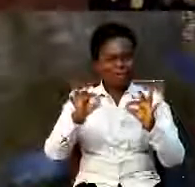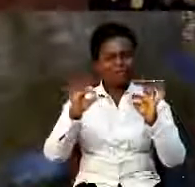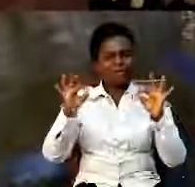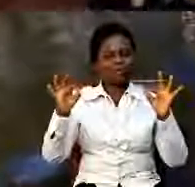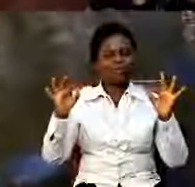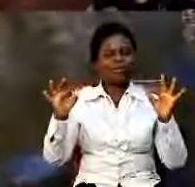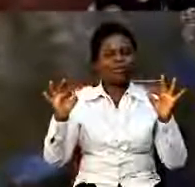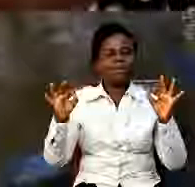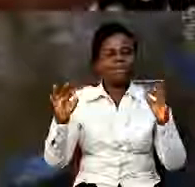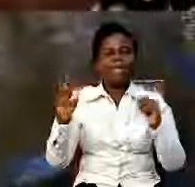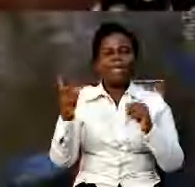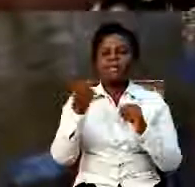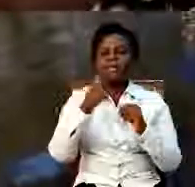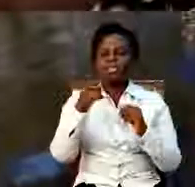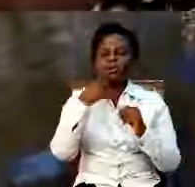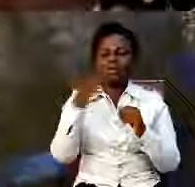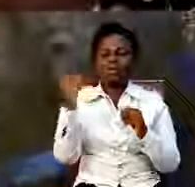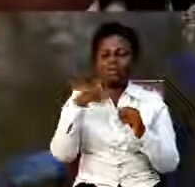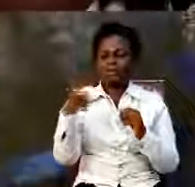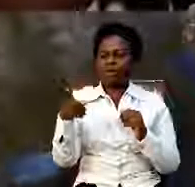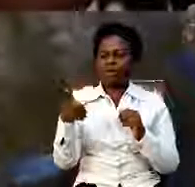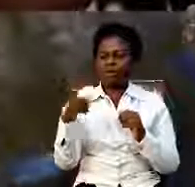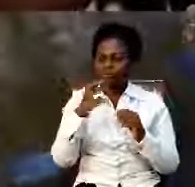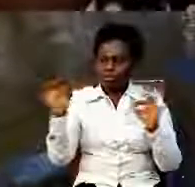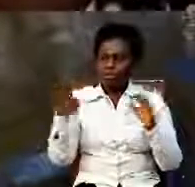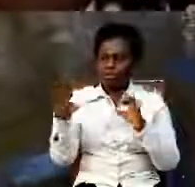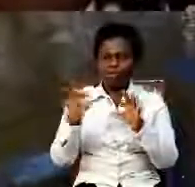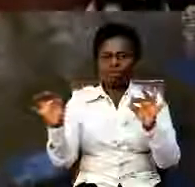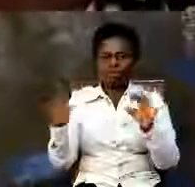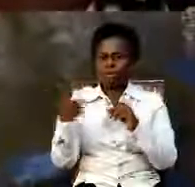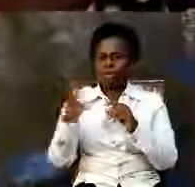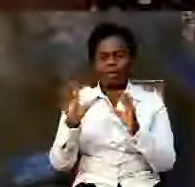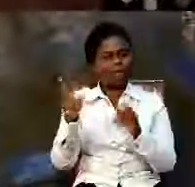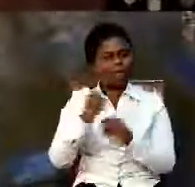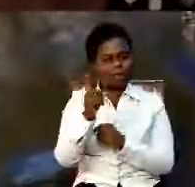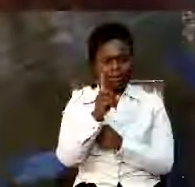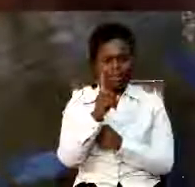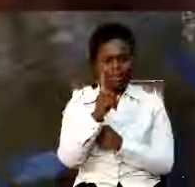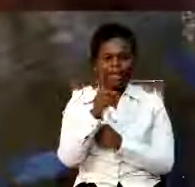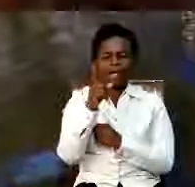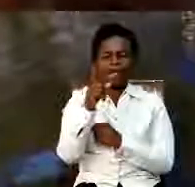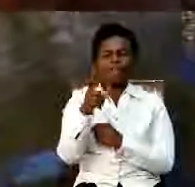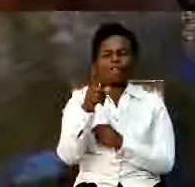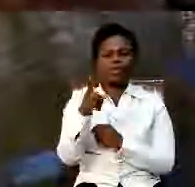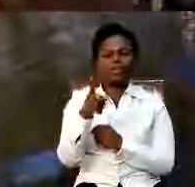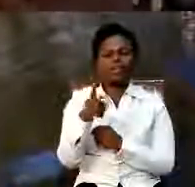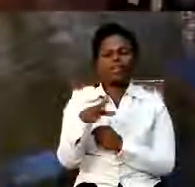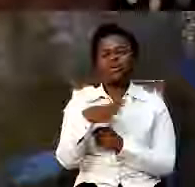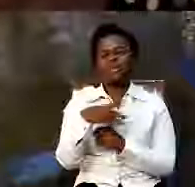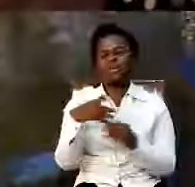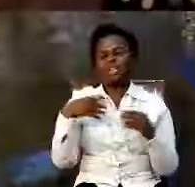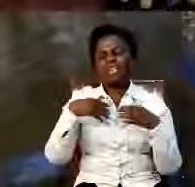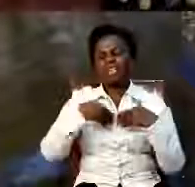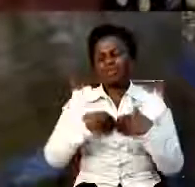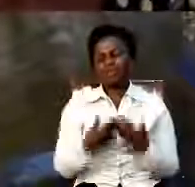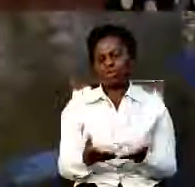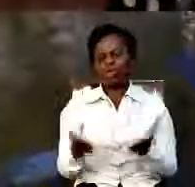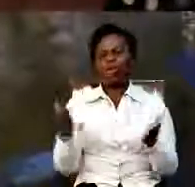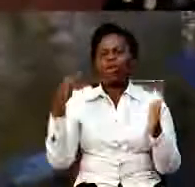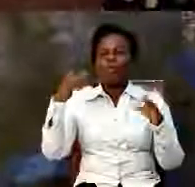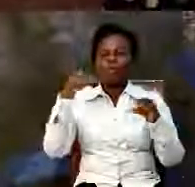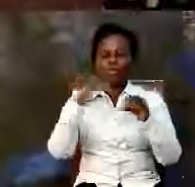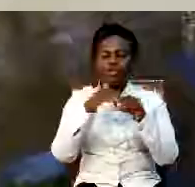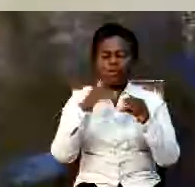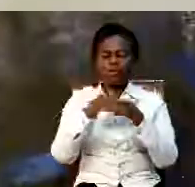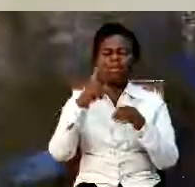mzuri. Sio tu kila siku wewe ni mzuri, wewe ni mzuri. Hiyo nayo inaboa. Ujumbe ni kwamba yeye ni